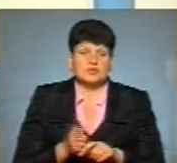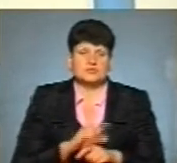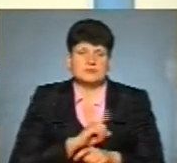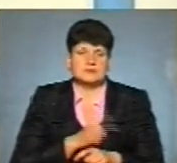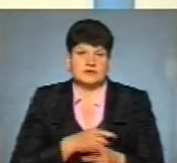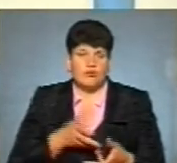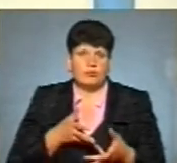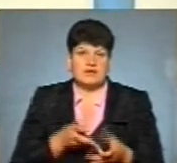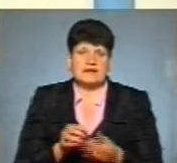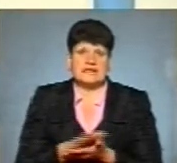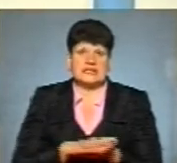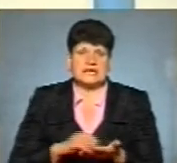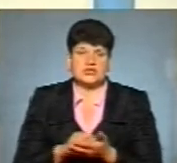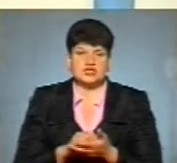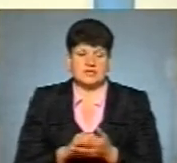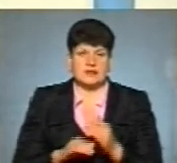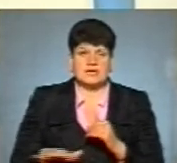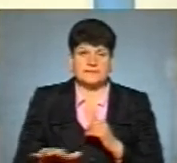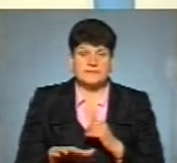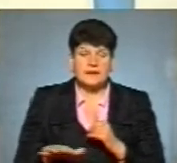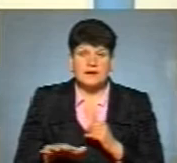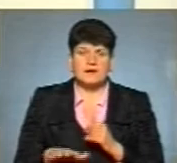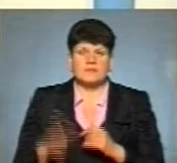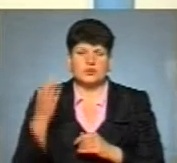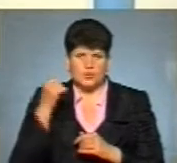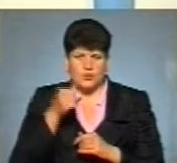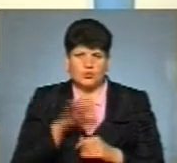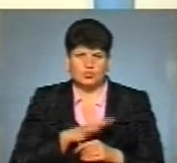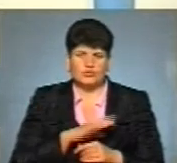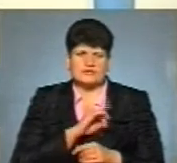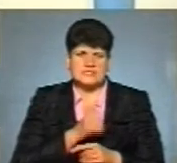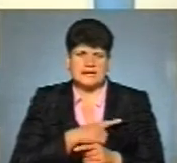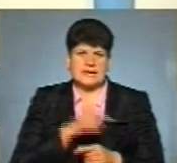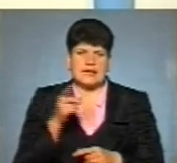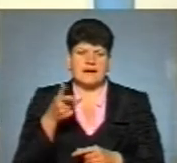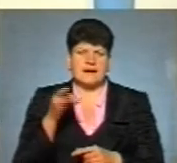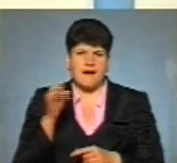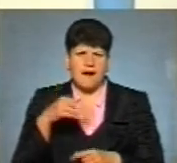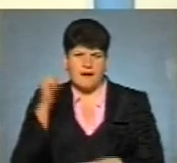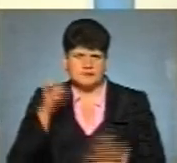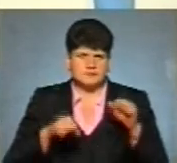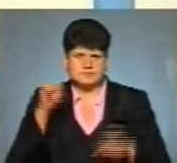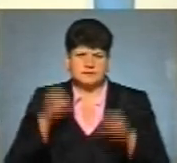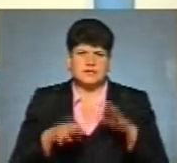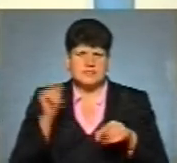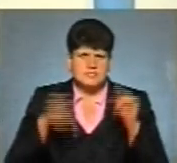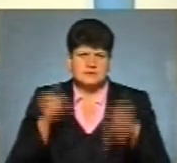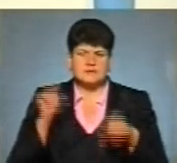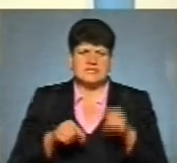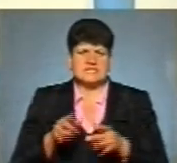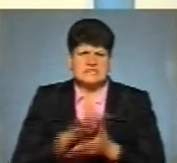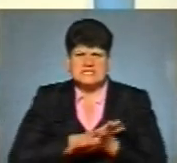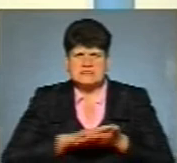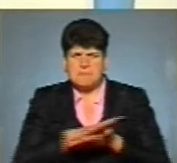нищення посівів. У попередньому році було суттєвий градобій, хто пам'ятає, досить суттєво злива, яка